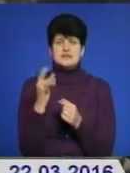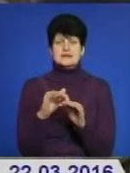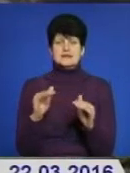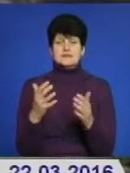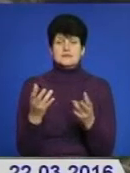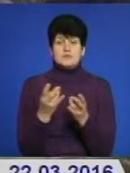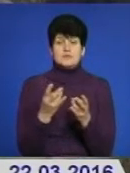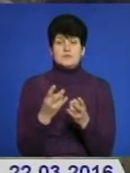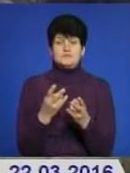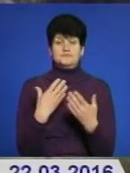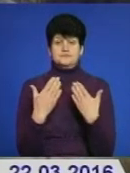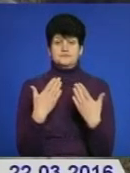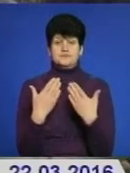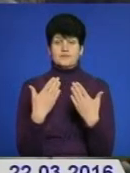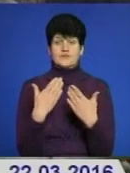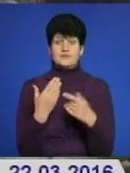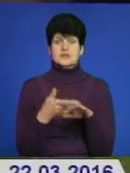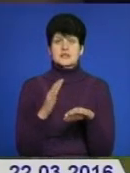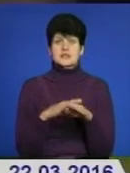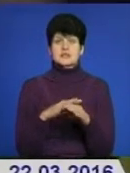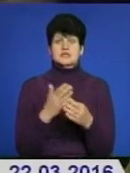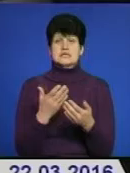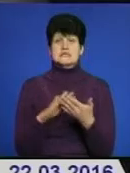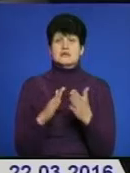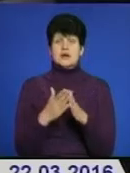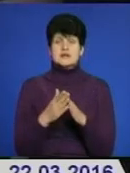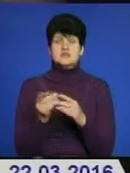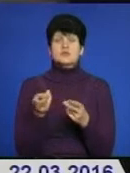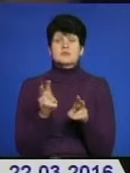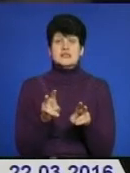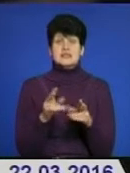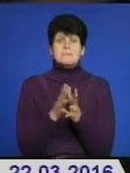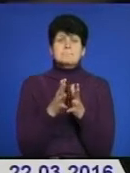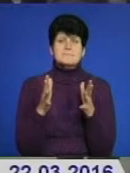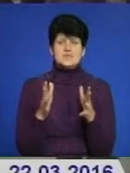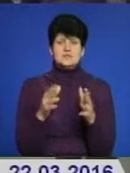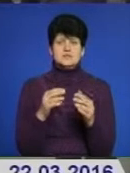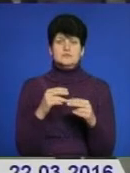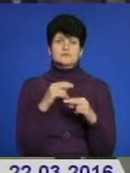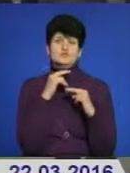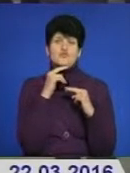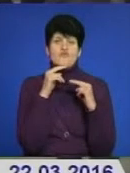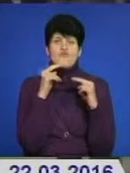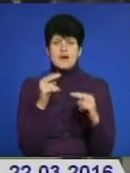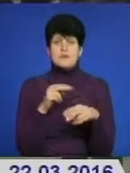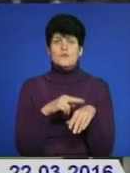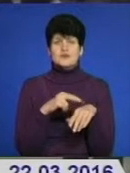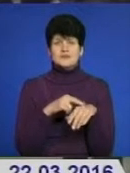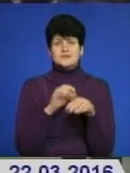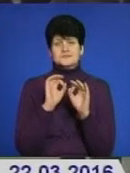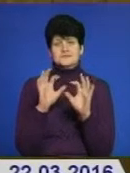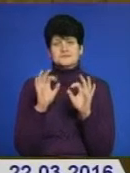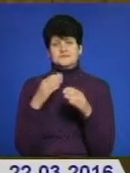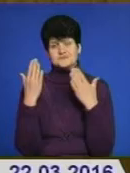довелося стикатися з людьми у формі прискладних життєвих ситуацій. Тож, аби приділити якнайбільше турботи та уваги, поліцейські розважили